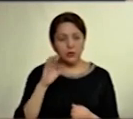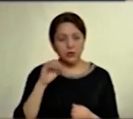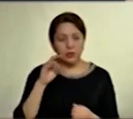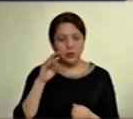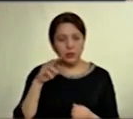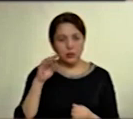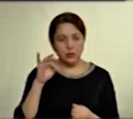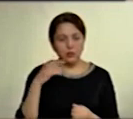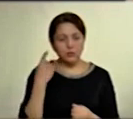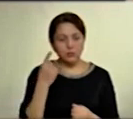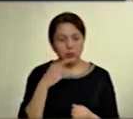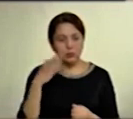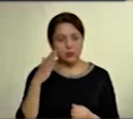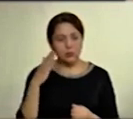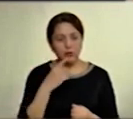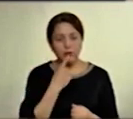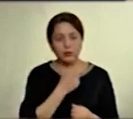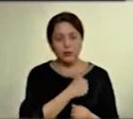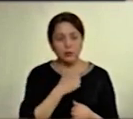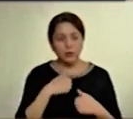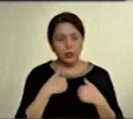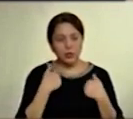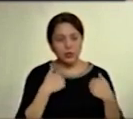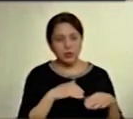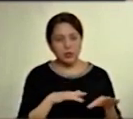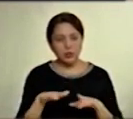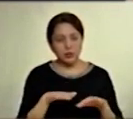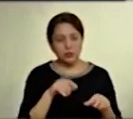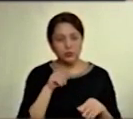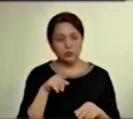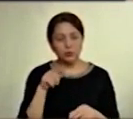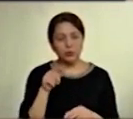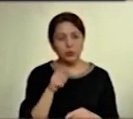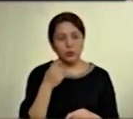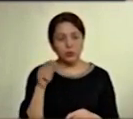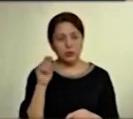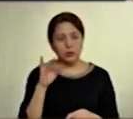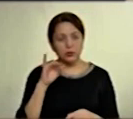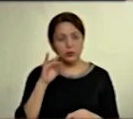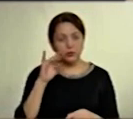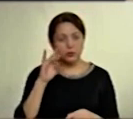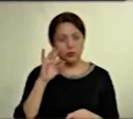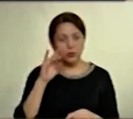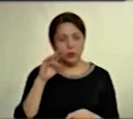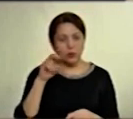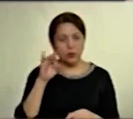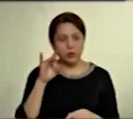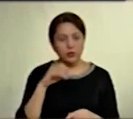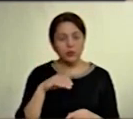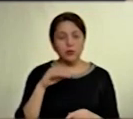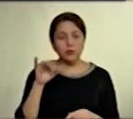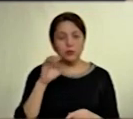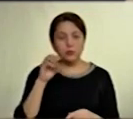amalga oshirilgan harbiy harakat ushbu jangda Yunonlar ustidan Makedoniyaliklar